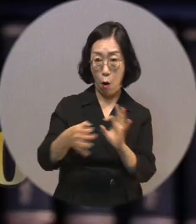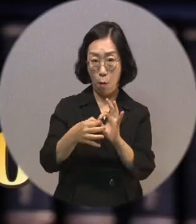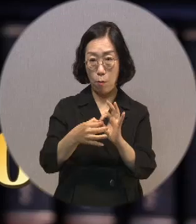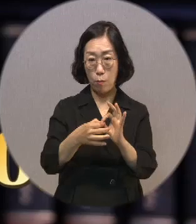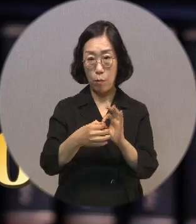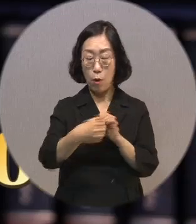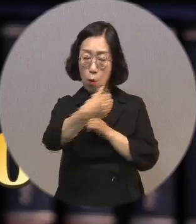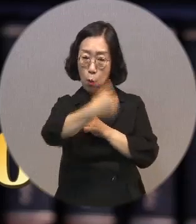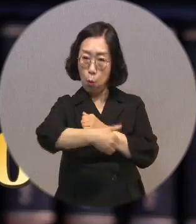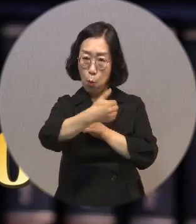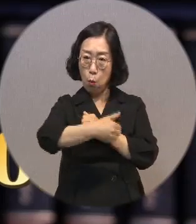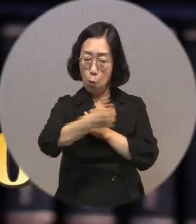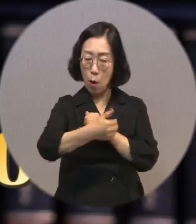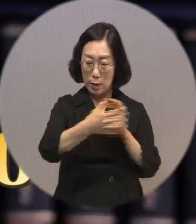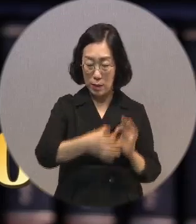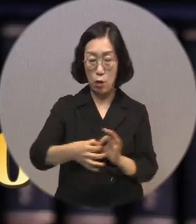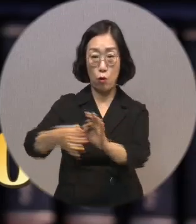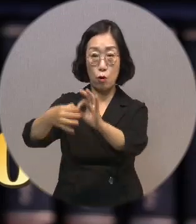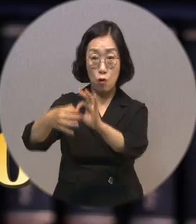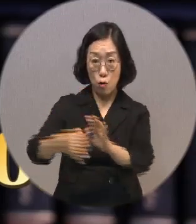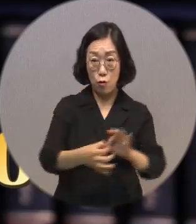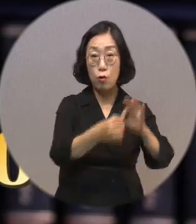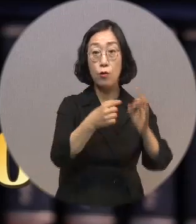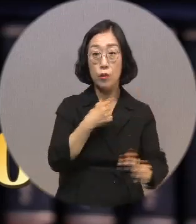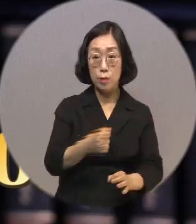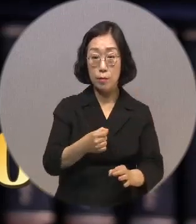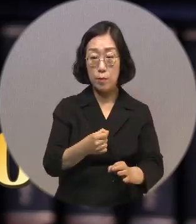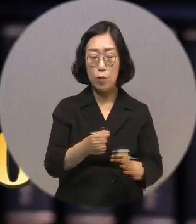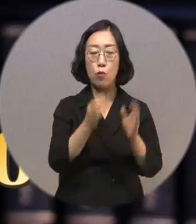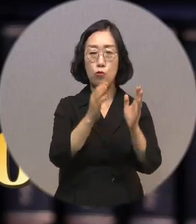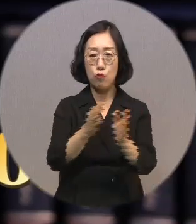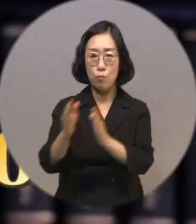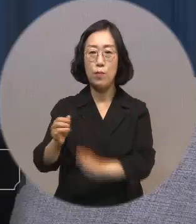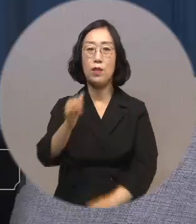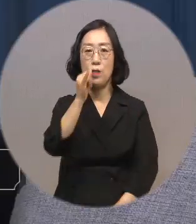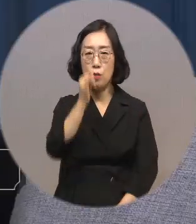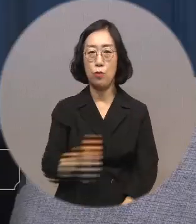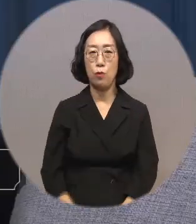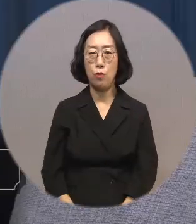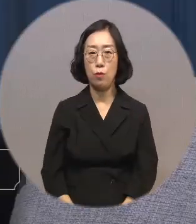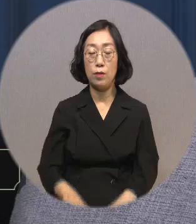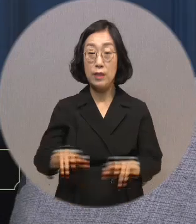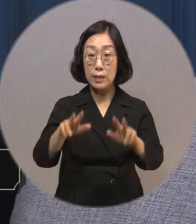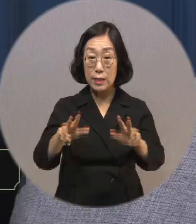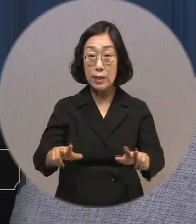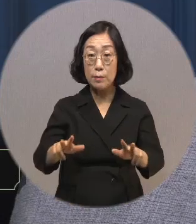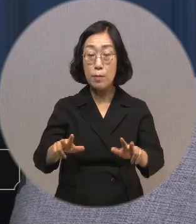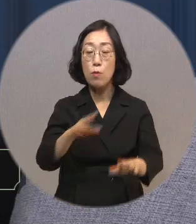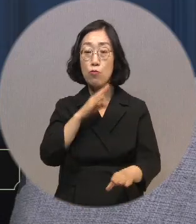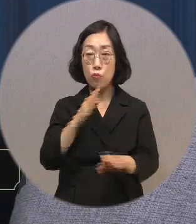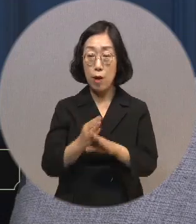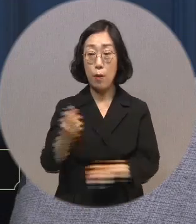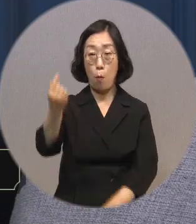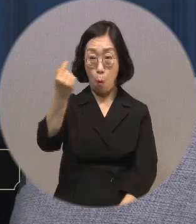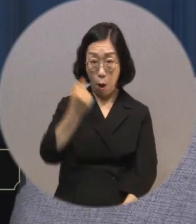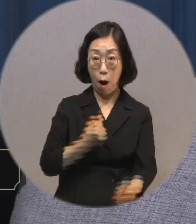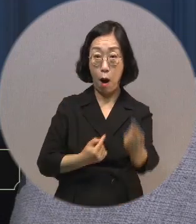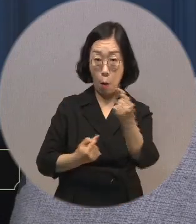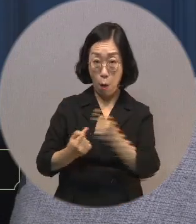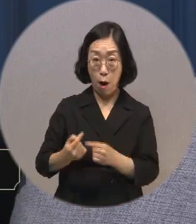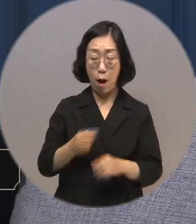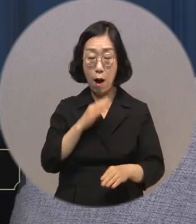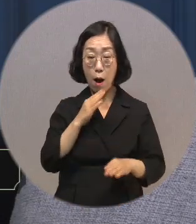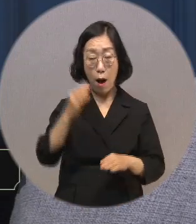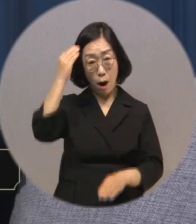많은 러브콜을 보내왔고 실질적으로 사업들이 많이 준비가 되고 있었습니다. 맞아. 저는 오히려 지금은 북에서 왔고 남한